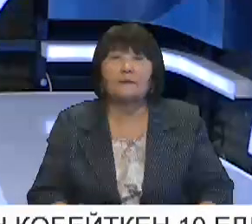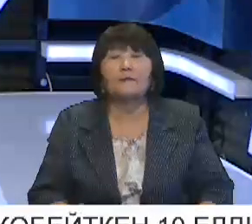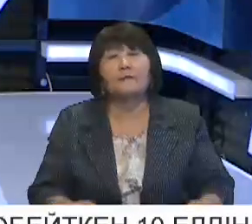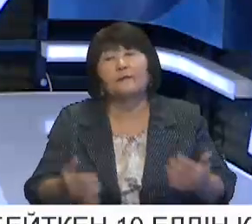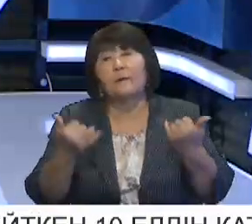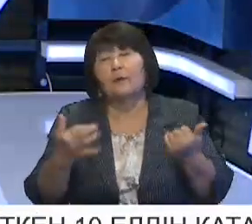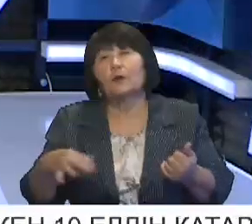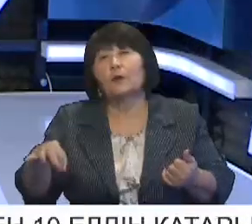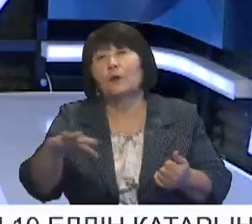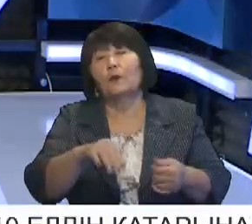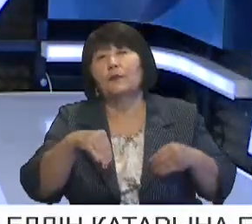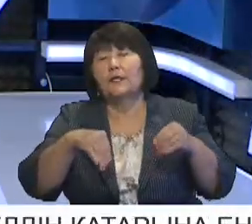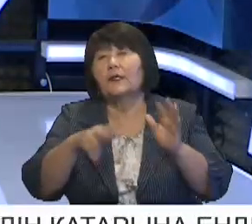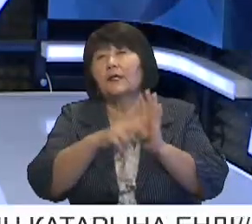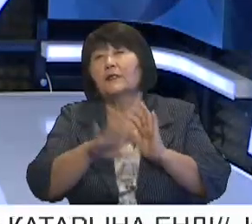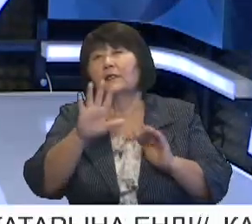Бүгінде облыс бойынша егілген